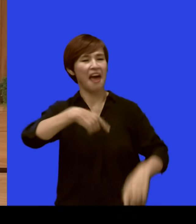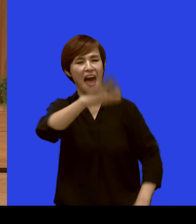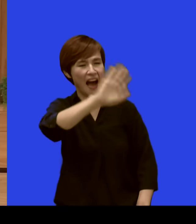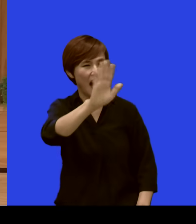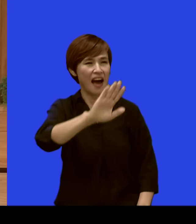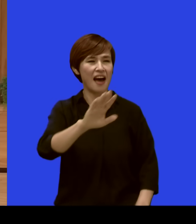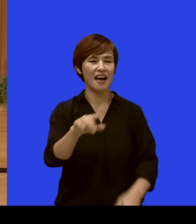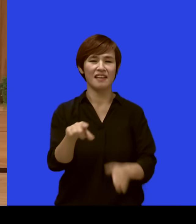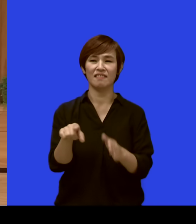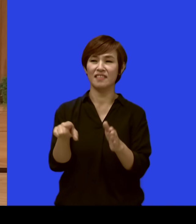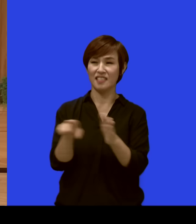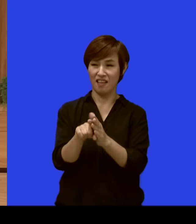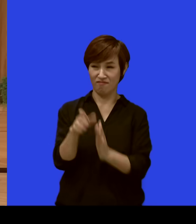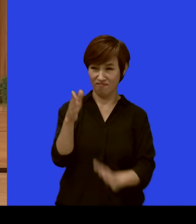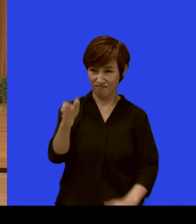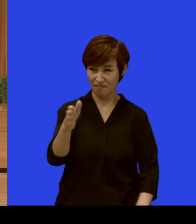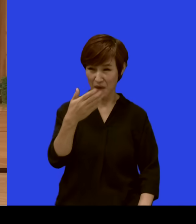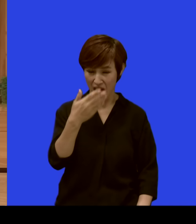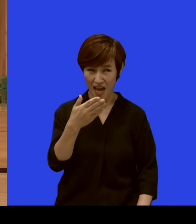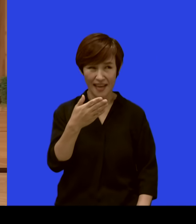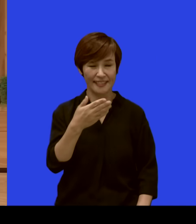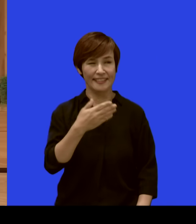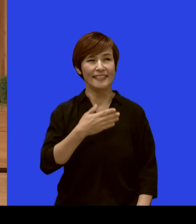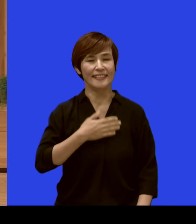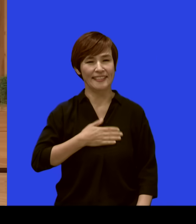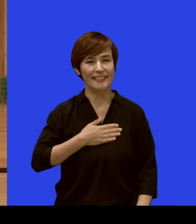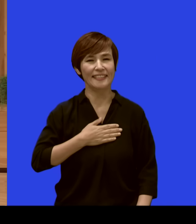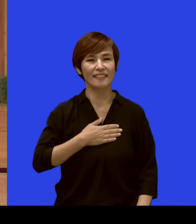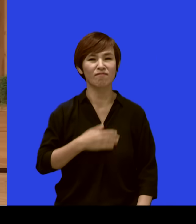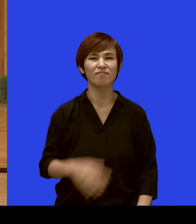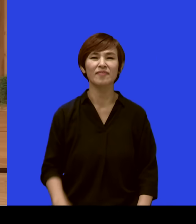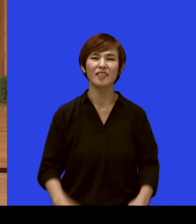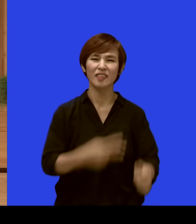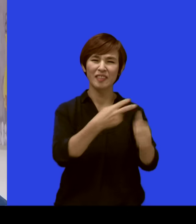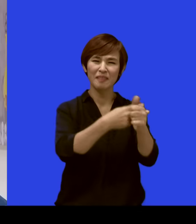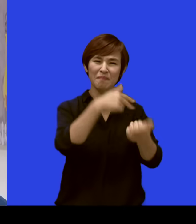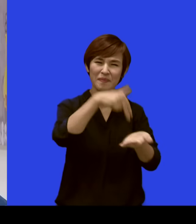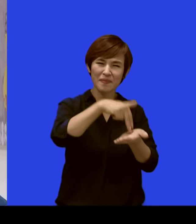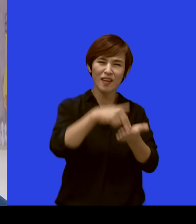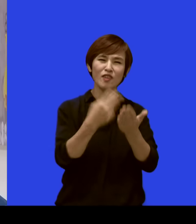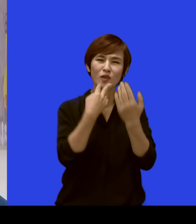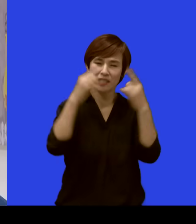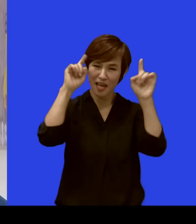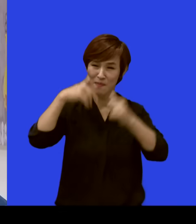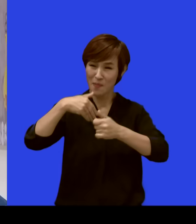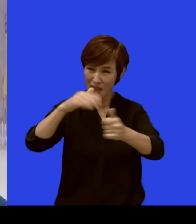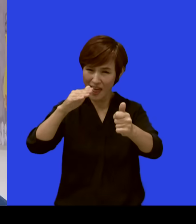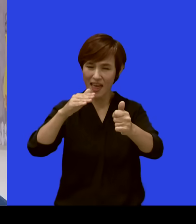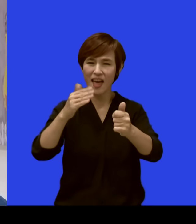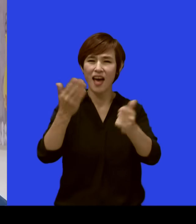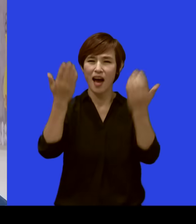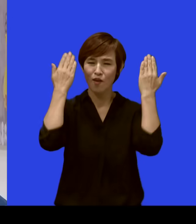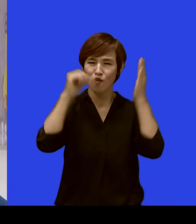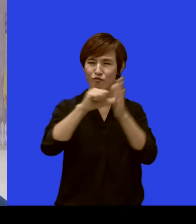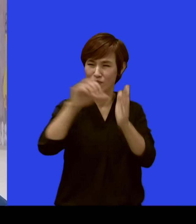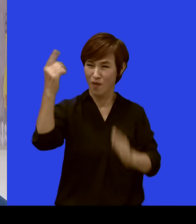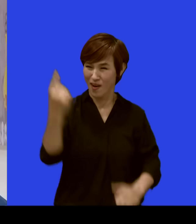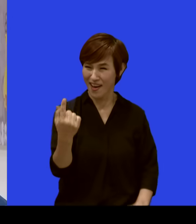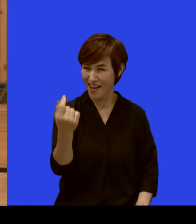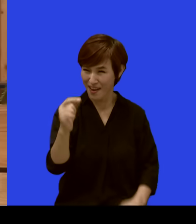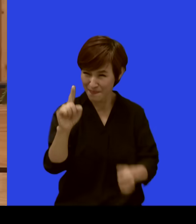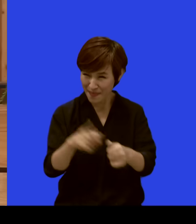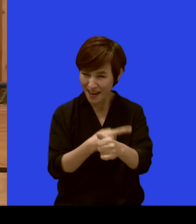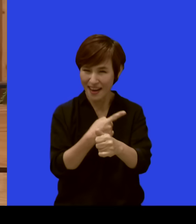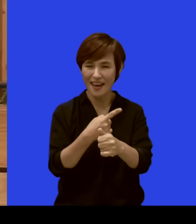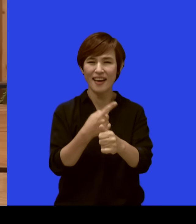그냥 신학 갈 겁니다. 근데 선생님들이 이제 학교를 명문으로 만들어야 되니까 주로 다 스카이를 보내려고 하잖아요. 그렇죠. 근데 본인이 이제 거부하시다가 어쩔 수